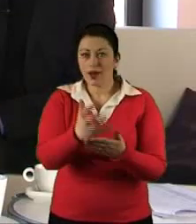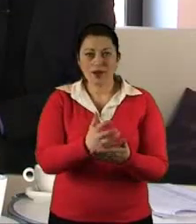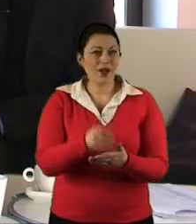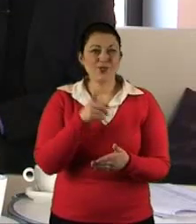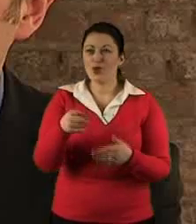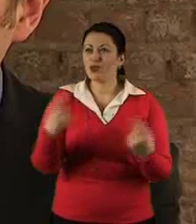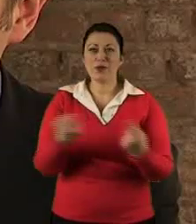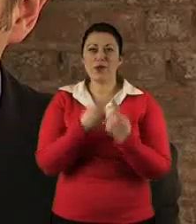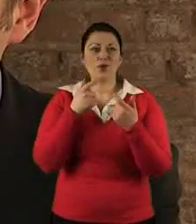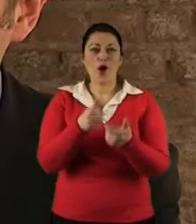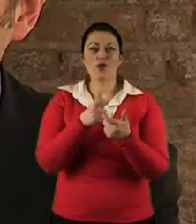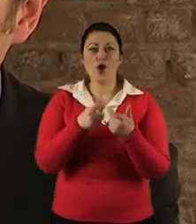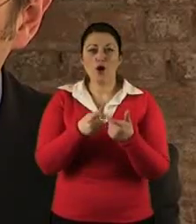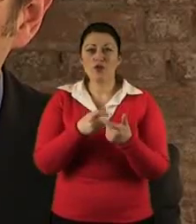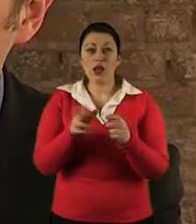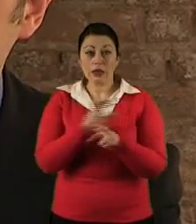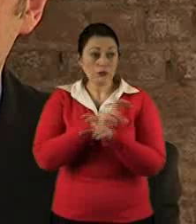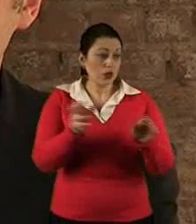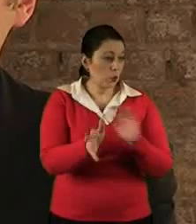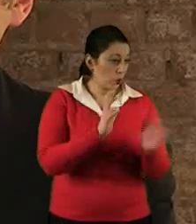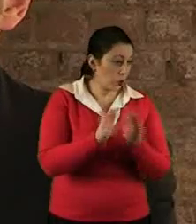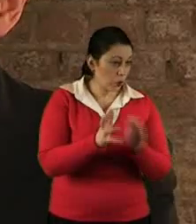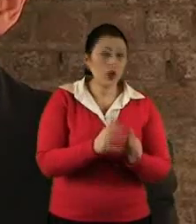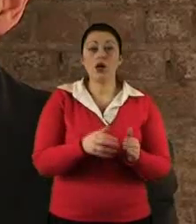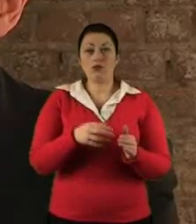to z tytułu tego zbierania ślimaka